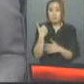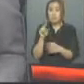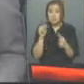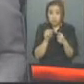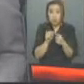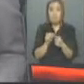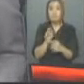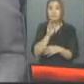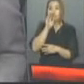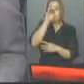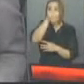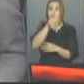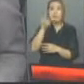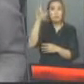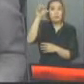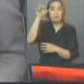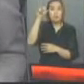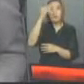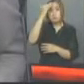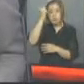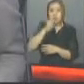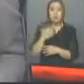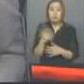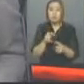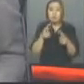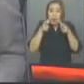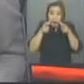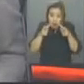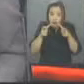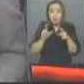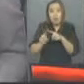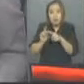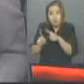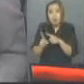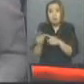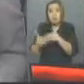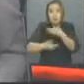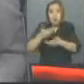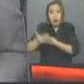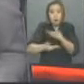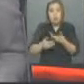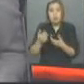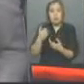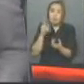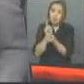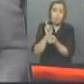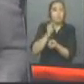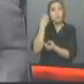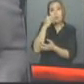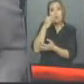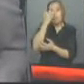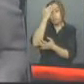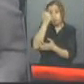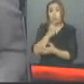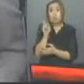าปัญหาการล่าช้างเพื่อเอางาและการจับลูกช้างออกจากป่าเพื่อส่งขายให้กับนายทุนยังคงเกิดขึ้นอย่างต่อเนื่องสังเกตได้จ